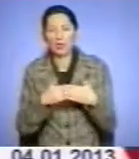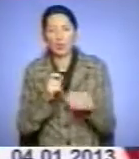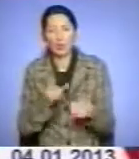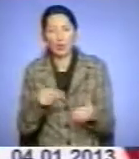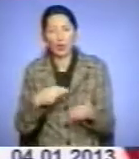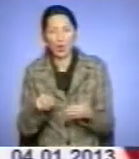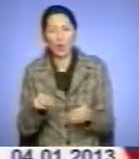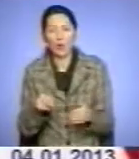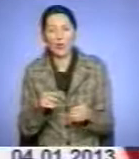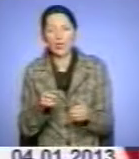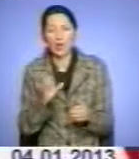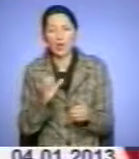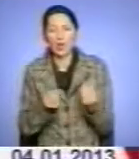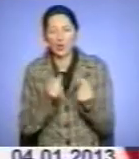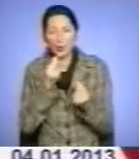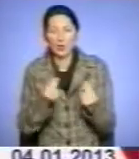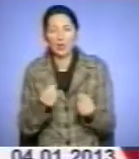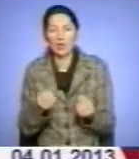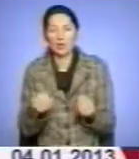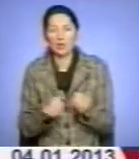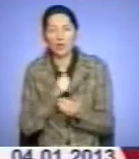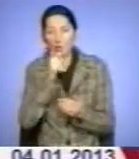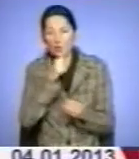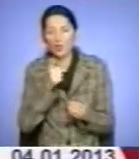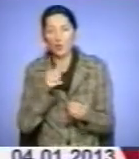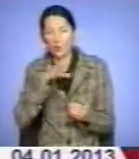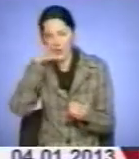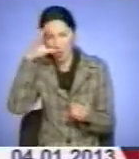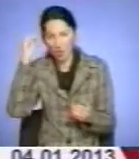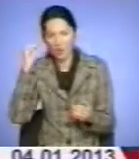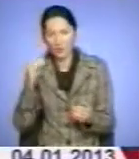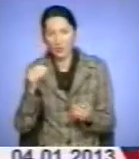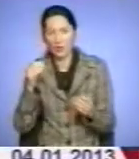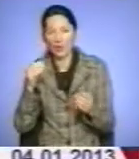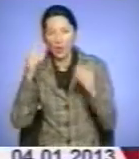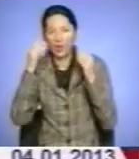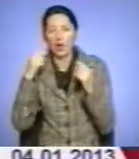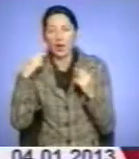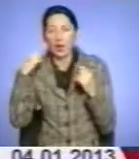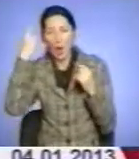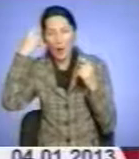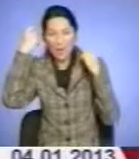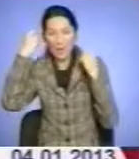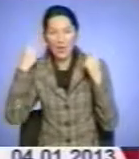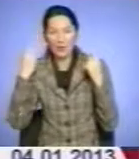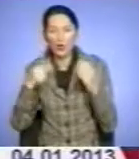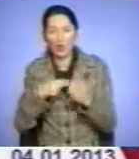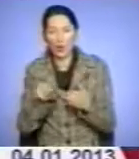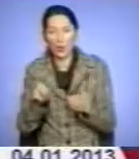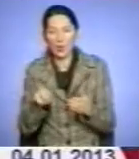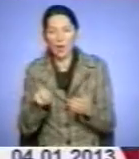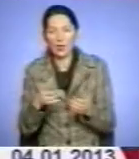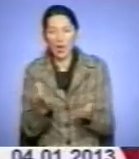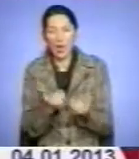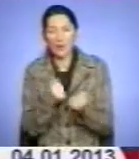ніч. Великим попитом користуються. Перуки брали, і як вам ще сказати, брали постійно